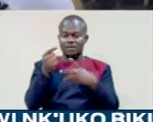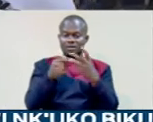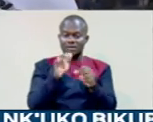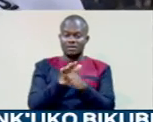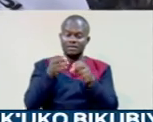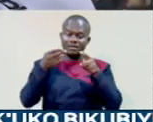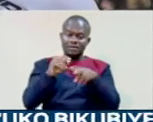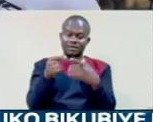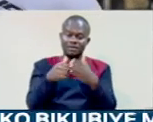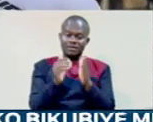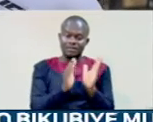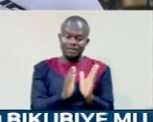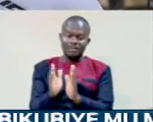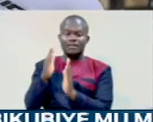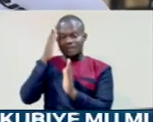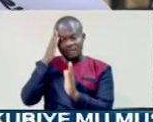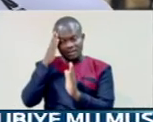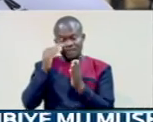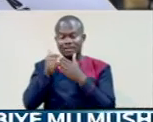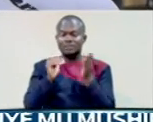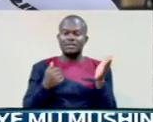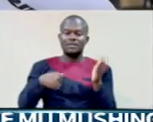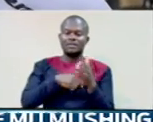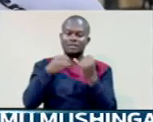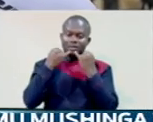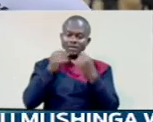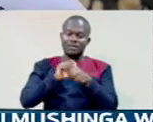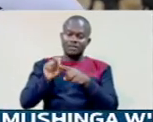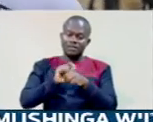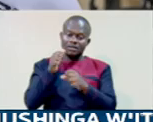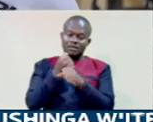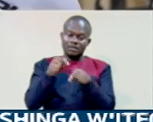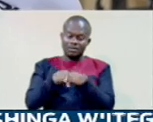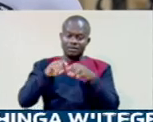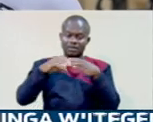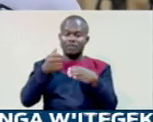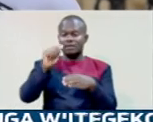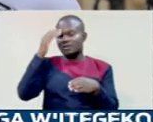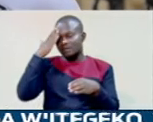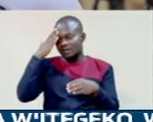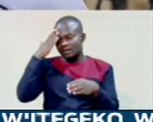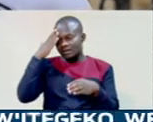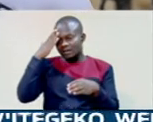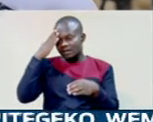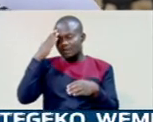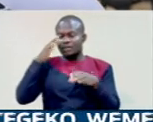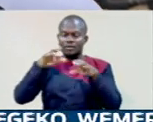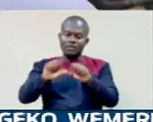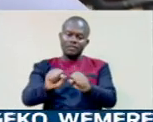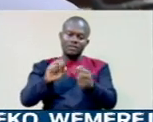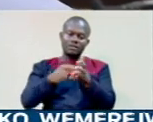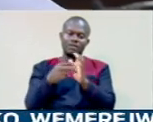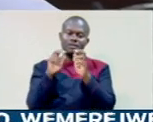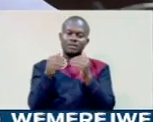kubaho ni ibintu nari nateguye nari nazi na mbere yo guhagurukana nabibwiye coach ko ndi bikore na ekipe yanjye byabaye babizi. Kumfata rero ni ukuvuga